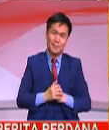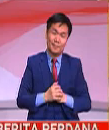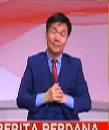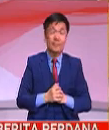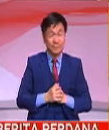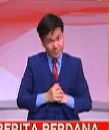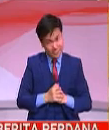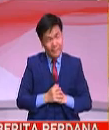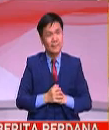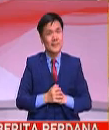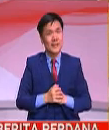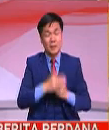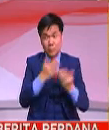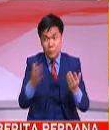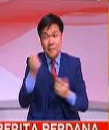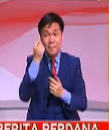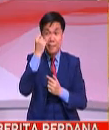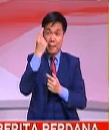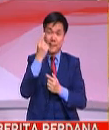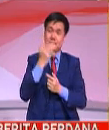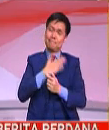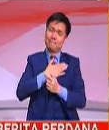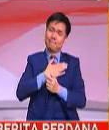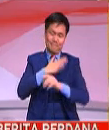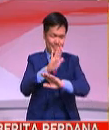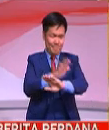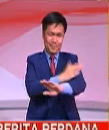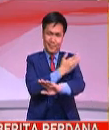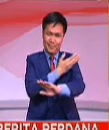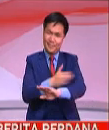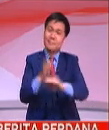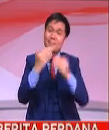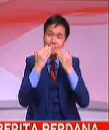terima kasih sebab memahami muzik saya.